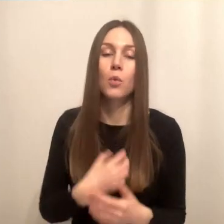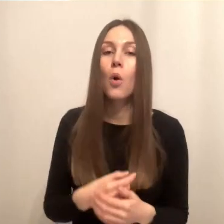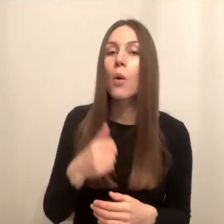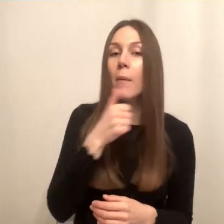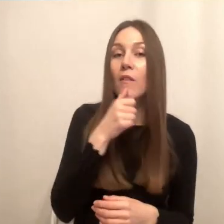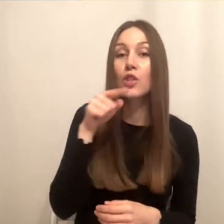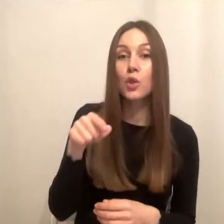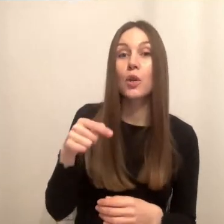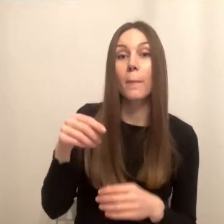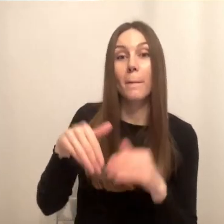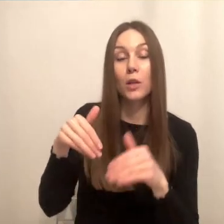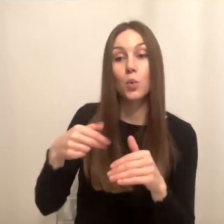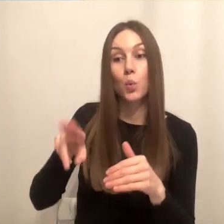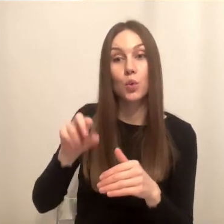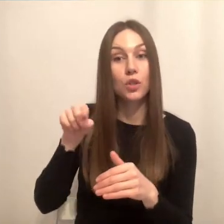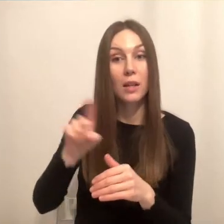save?